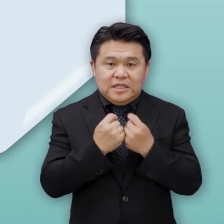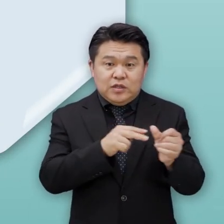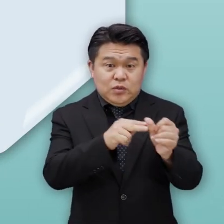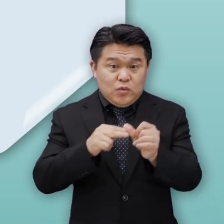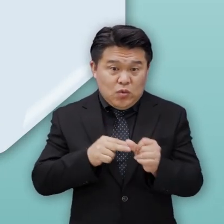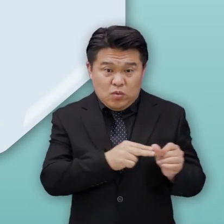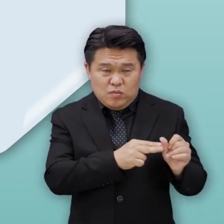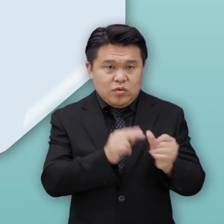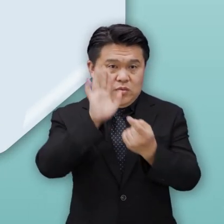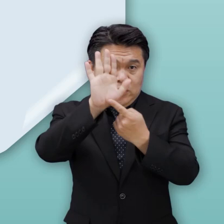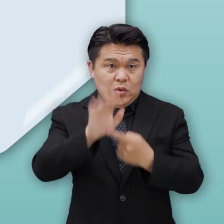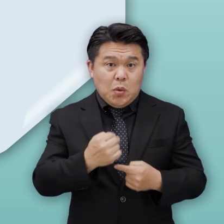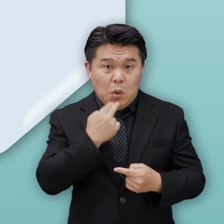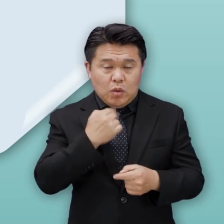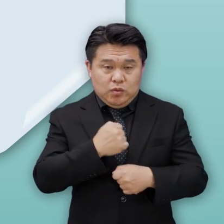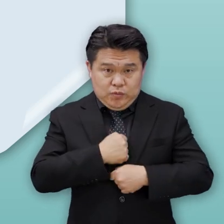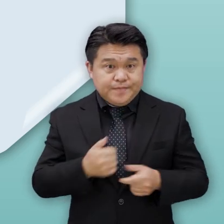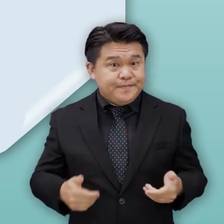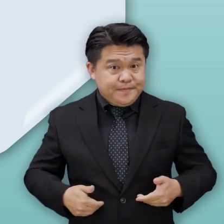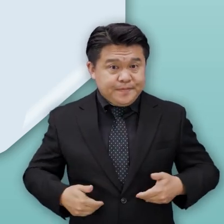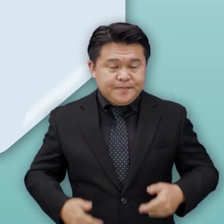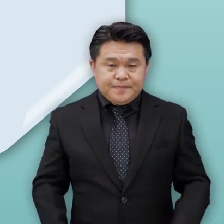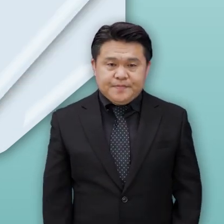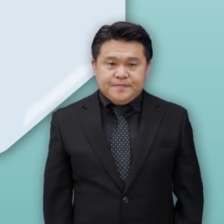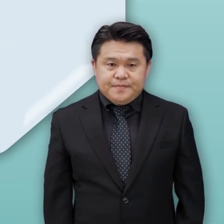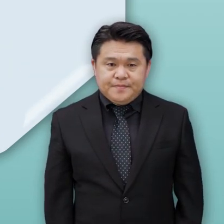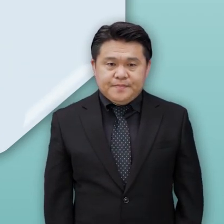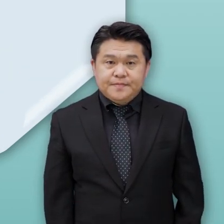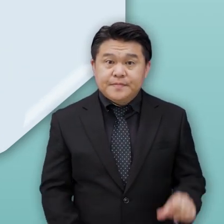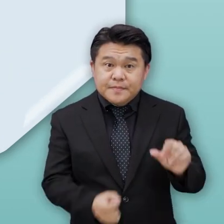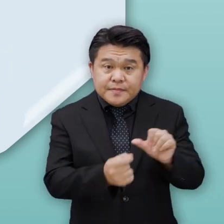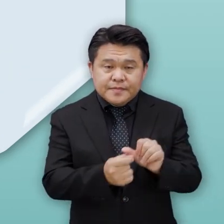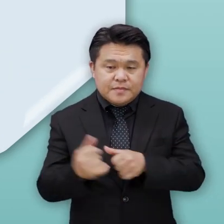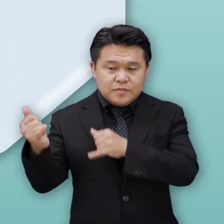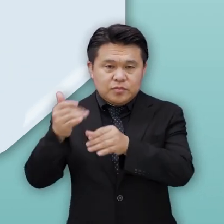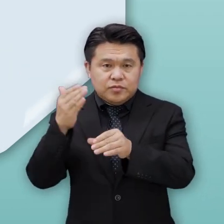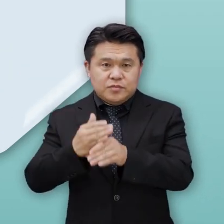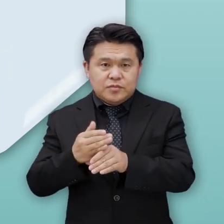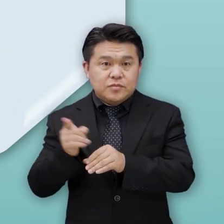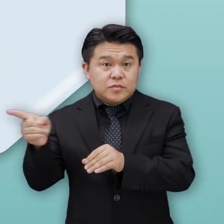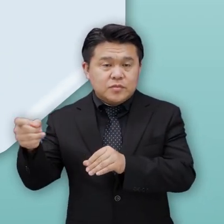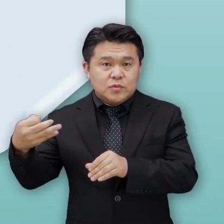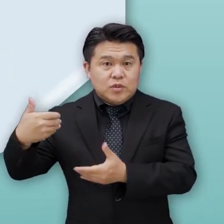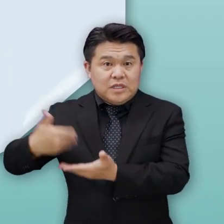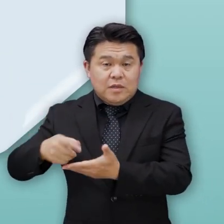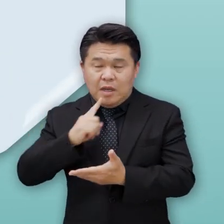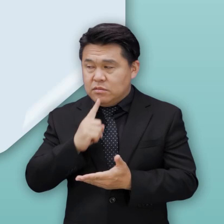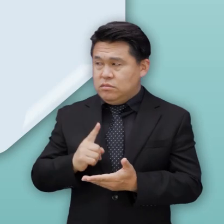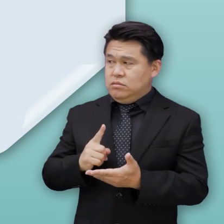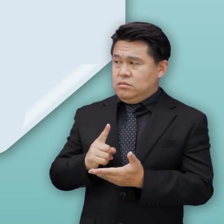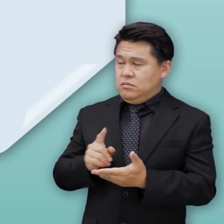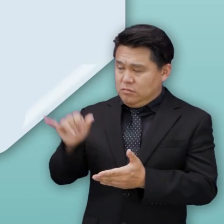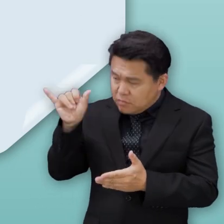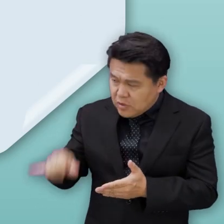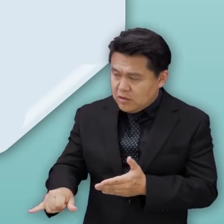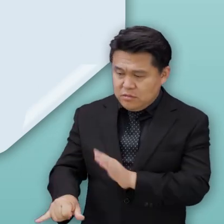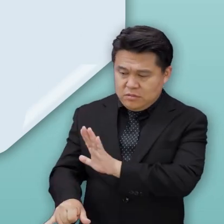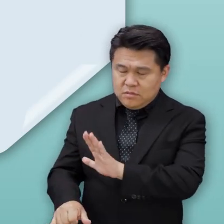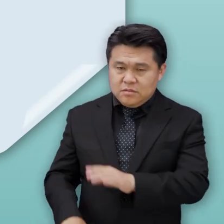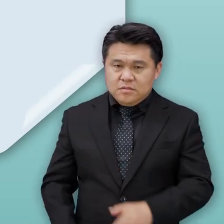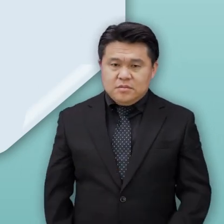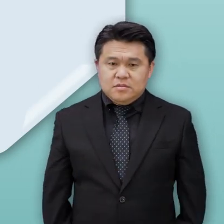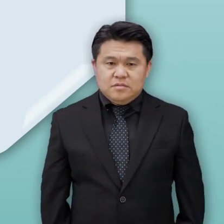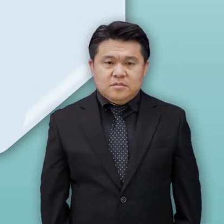등의 개인정보가 노출되지 않게 조심해야 합니다. 다섯째, 통화 중 상대방이 현금을 요구하면 무조건